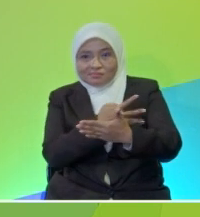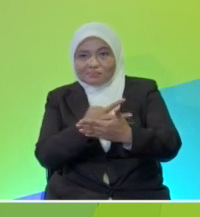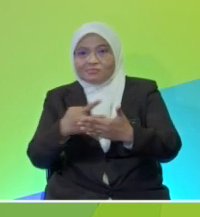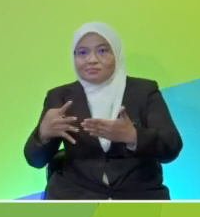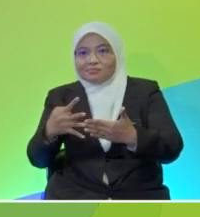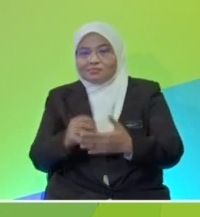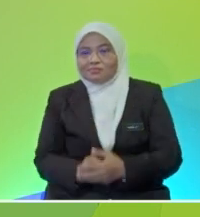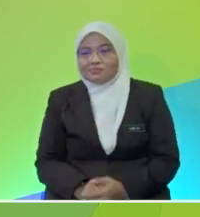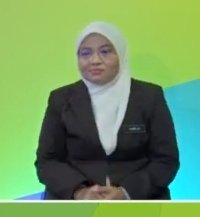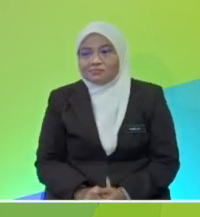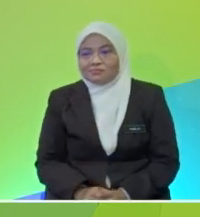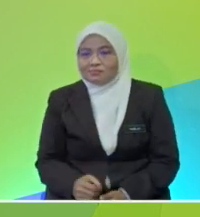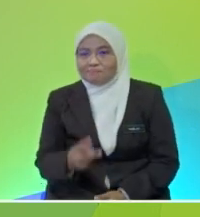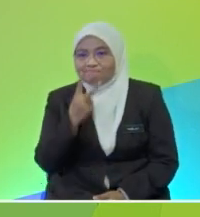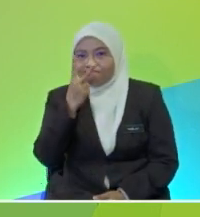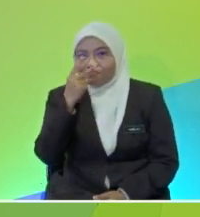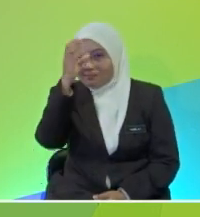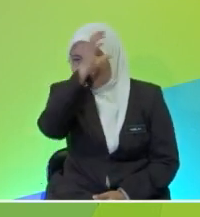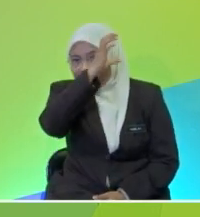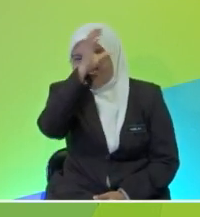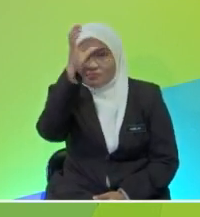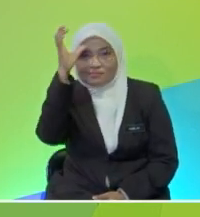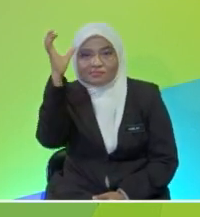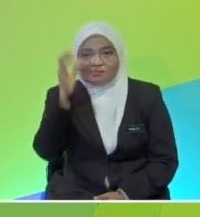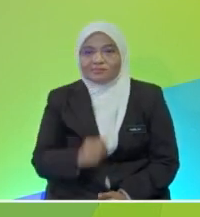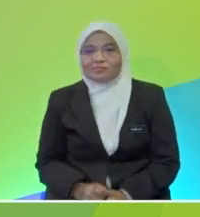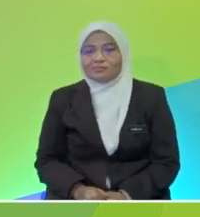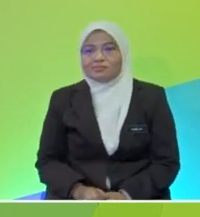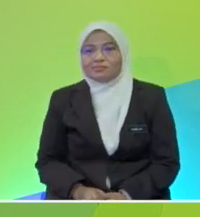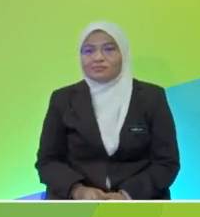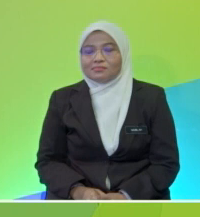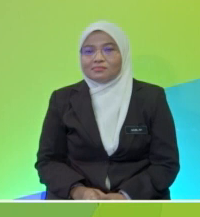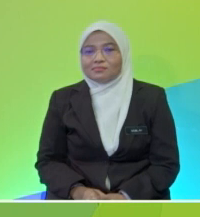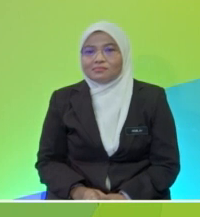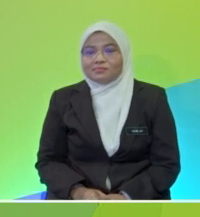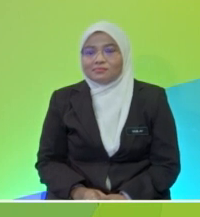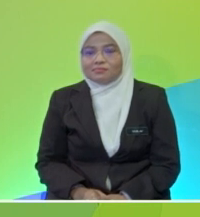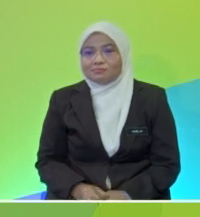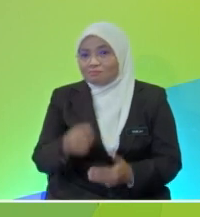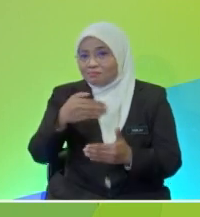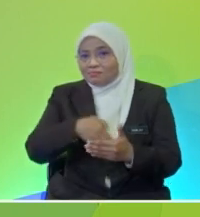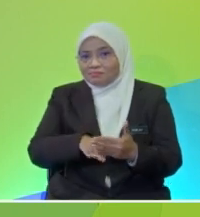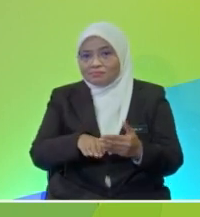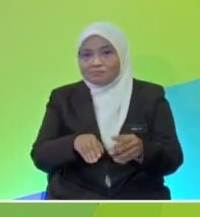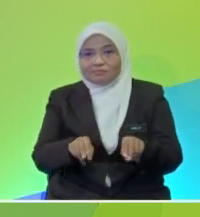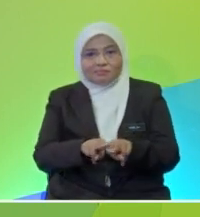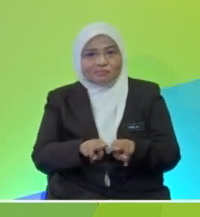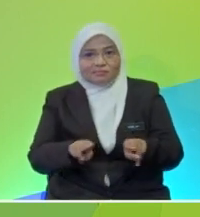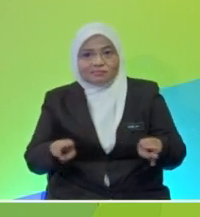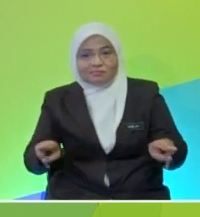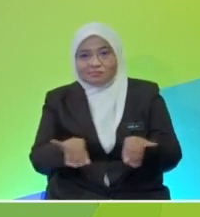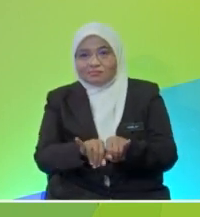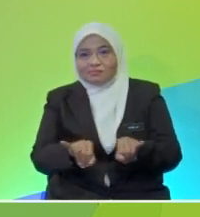sampai ke dalam dari mutamat nih oke baik semua jarak-jarak yang ada jarak